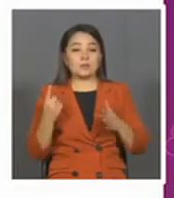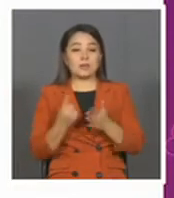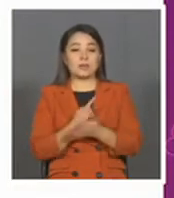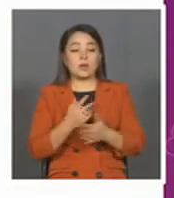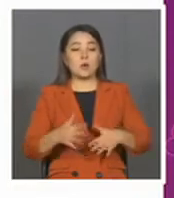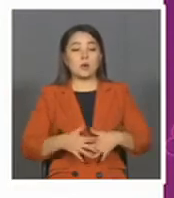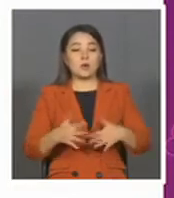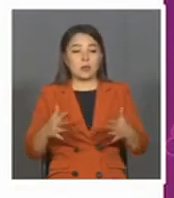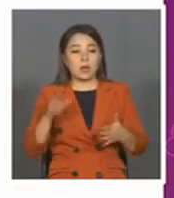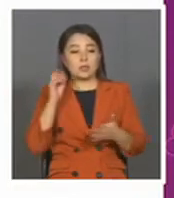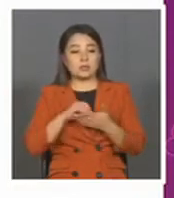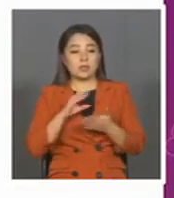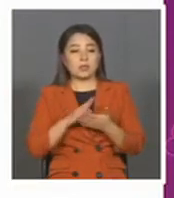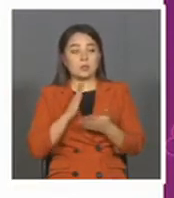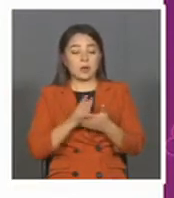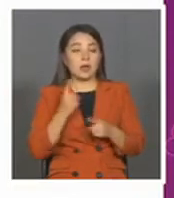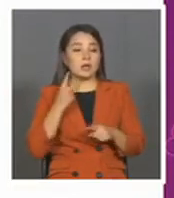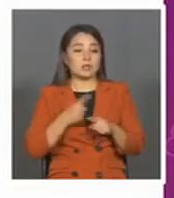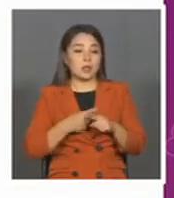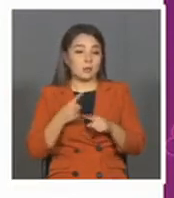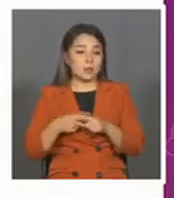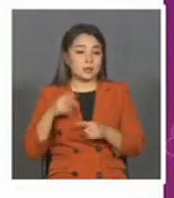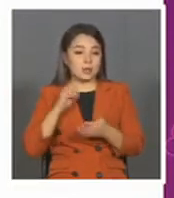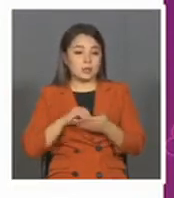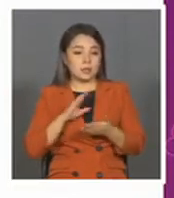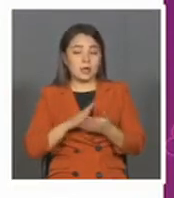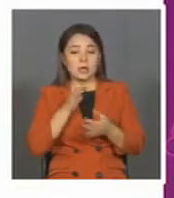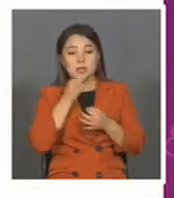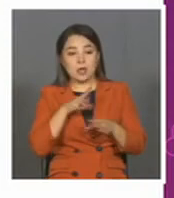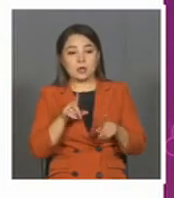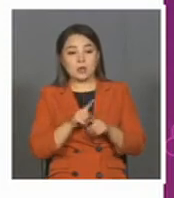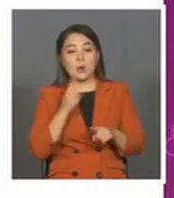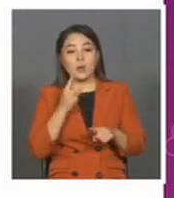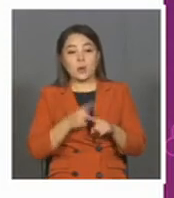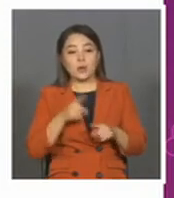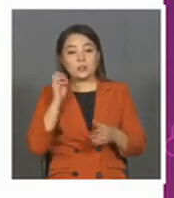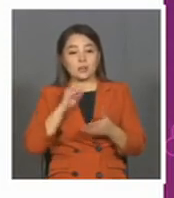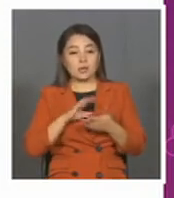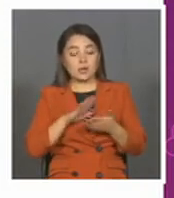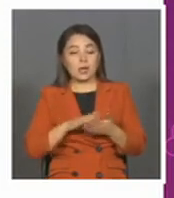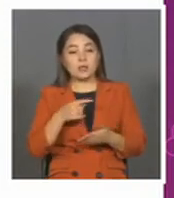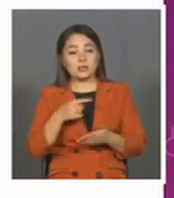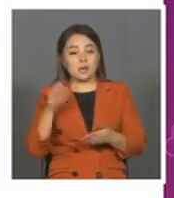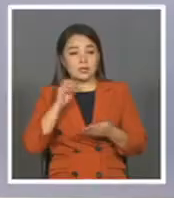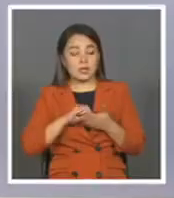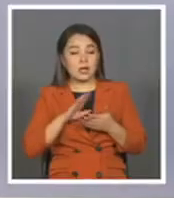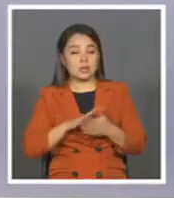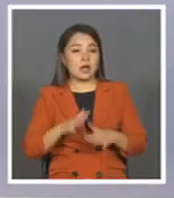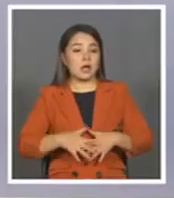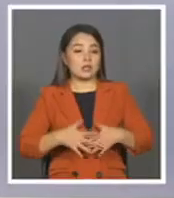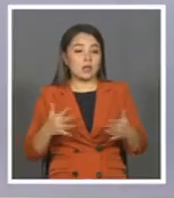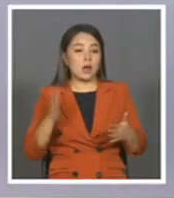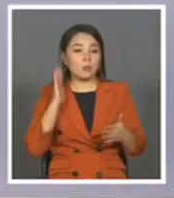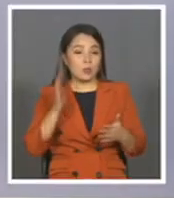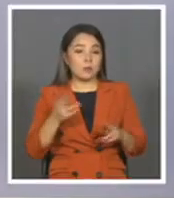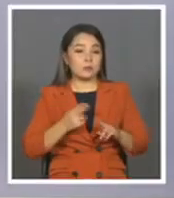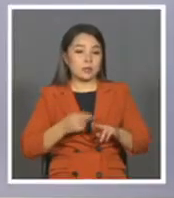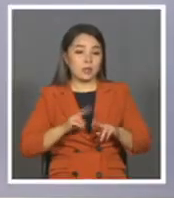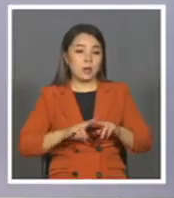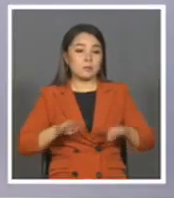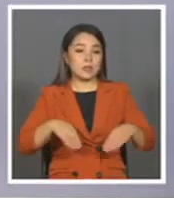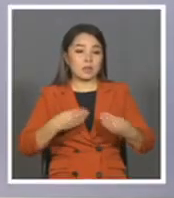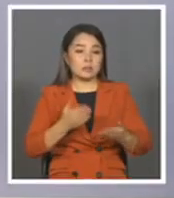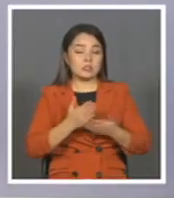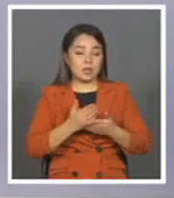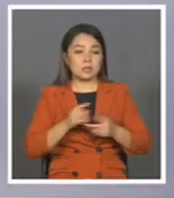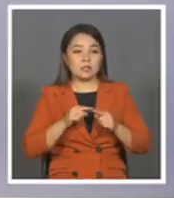үлкен сандар әрине ол оң сандар. Себебі кез келген оң сан теріс саннан артық болады. Демек, берілген тізбектің